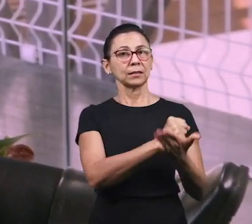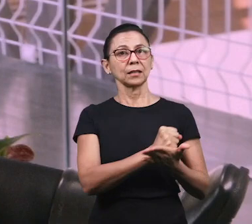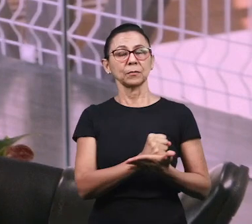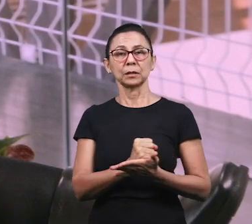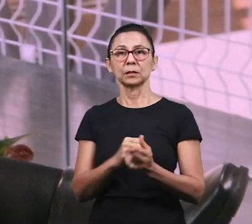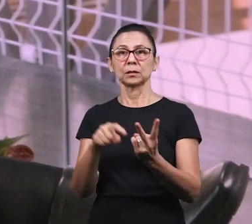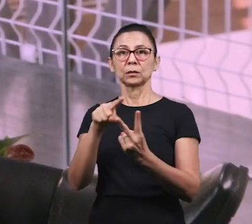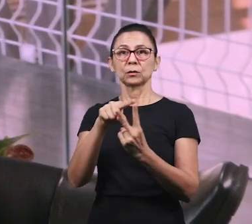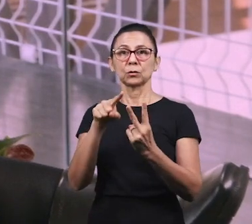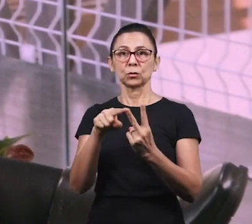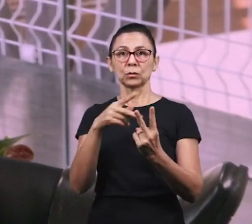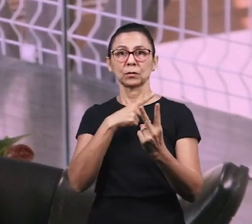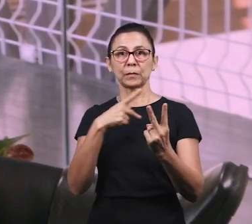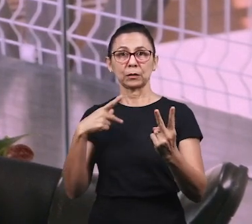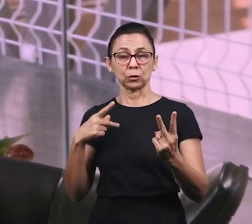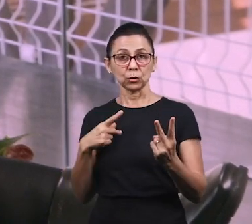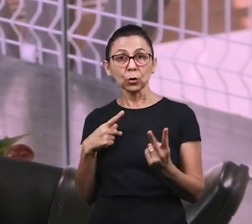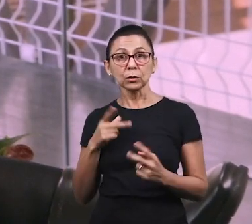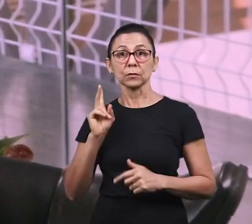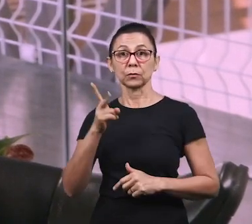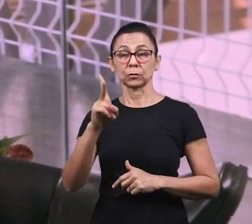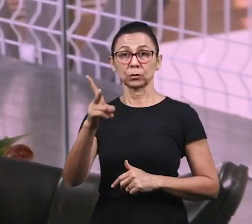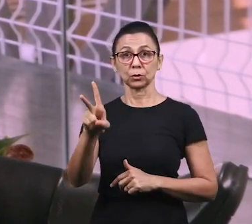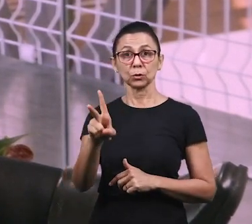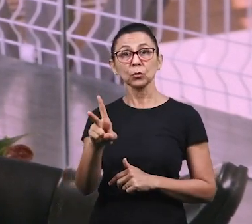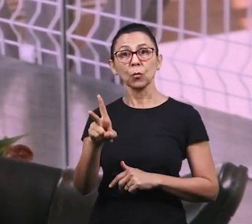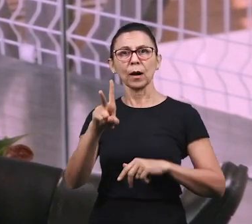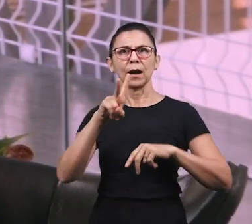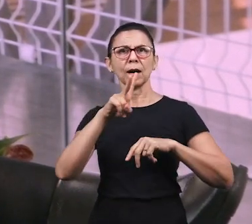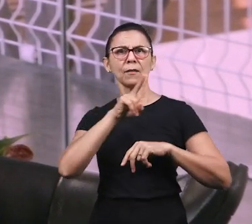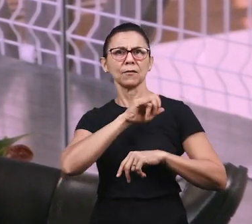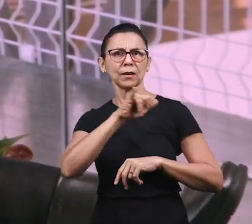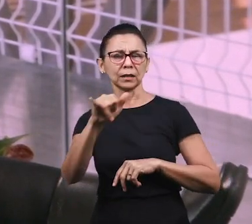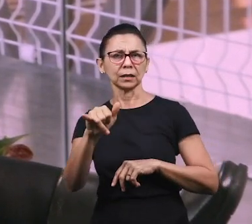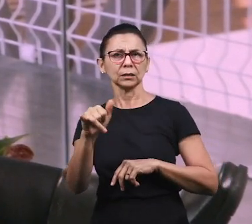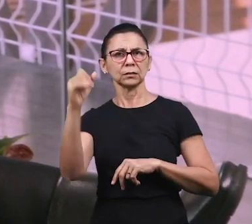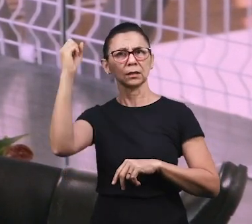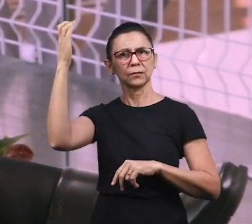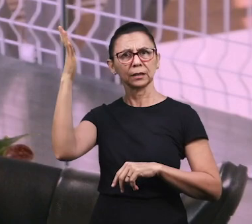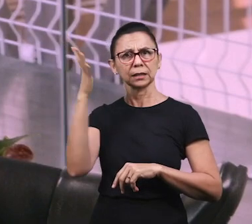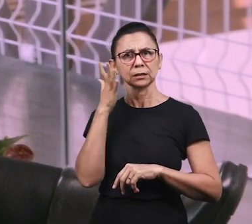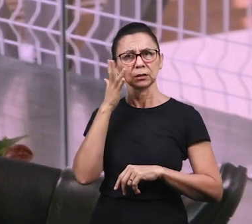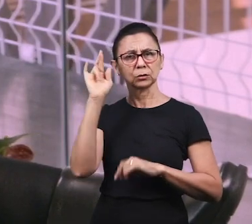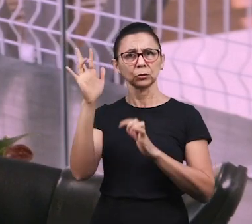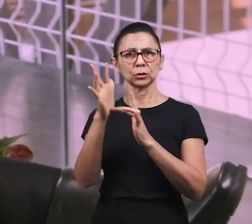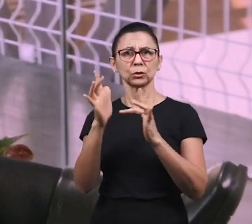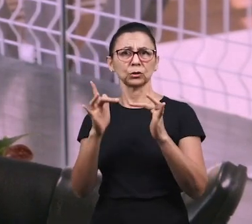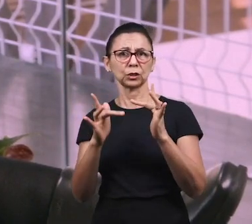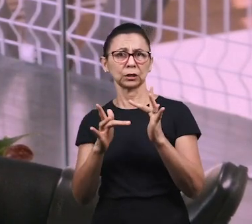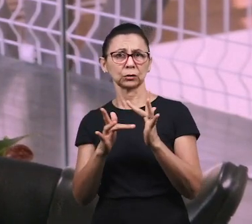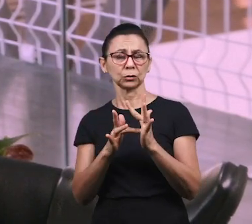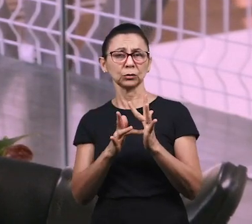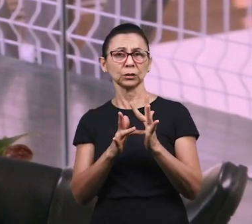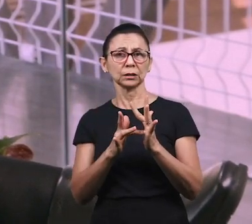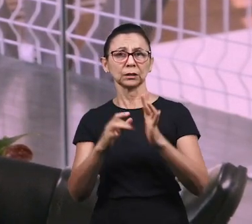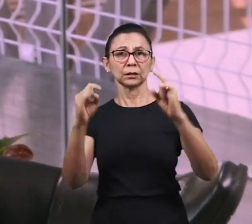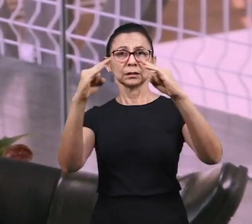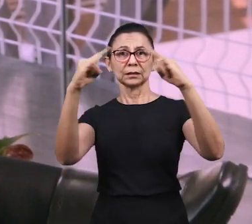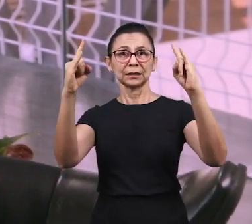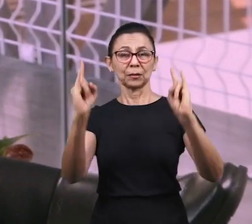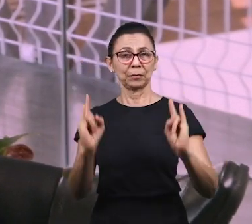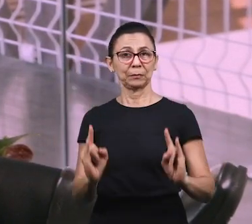Moreira et Serge Souza vont continuer à parler sur les révélations à propos du Seigneur Jésus dans le tabernacle. Dans le